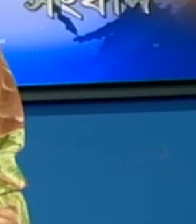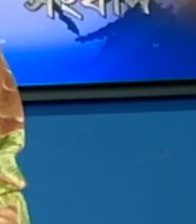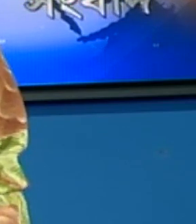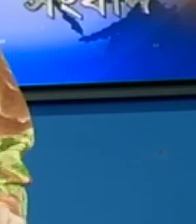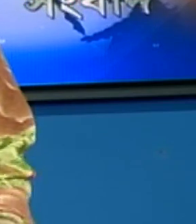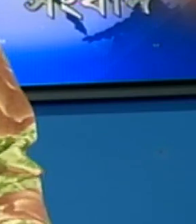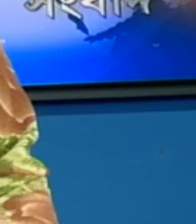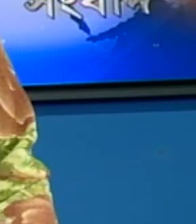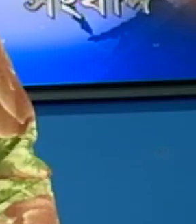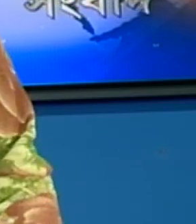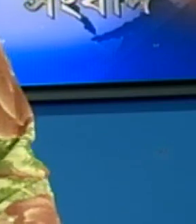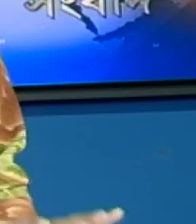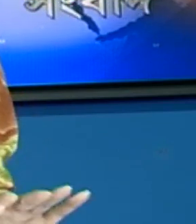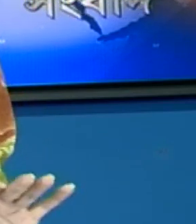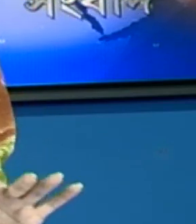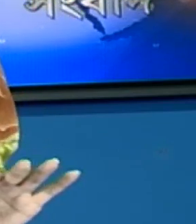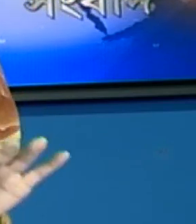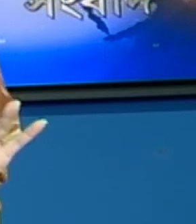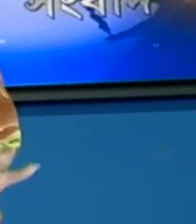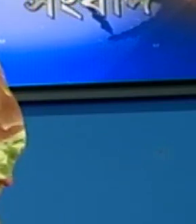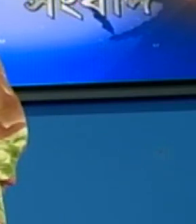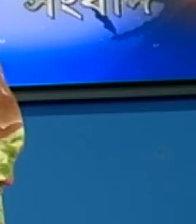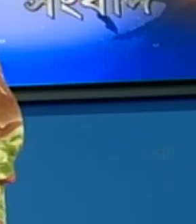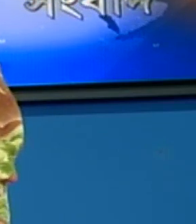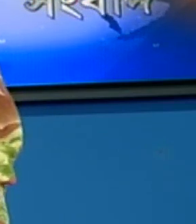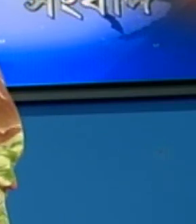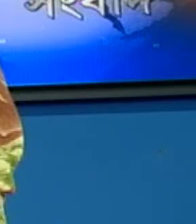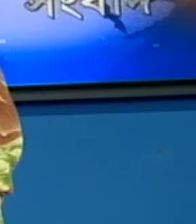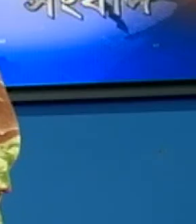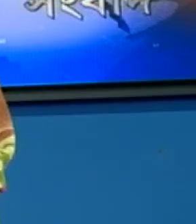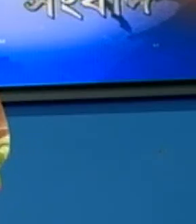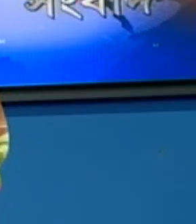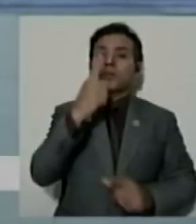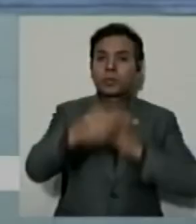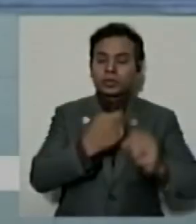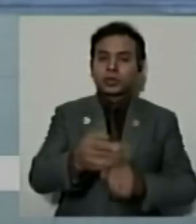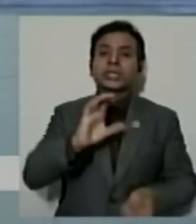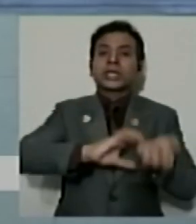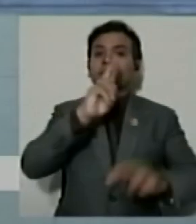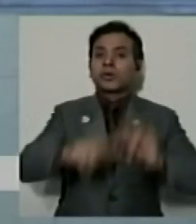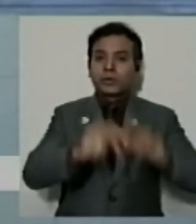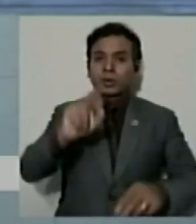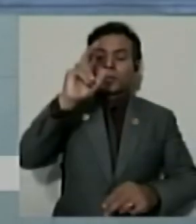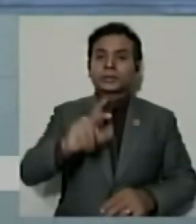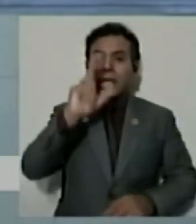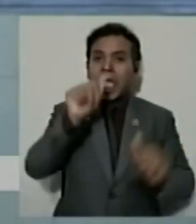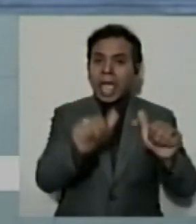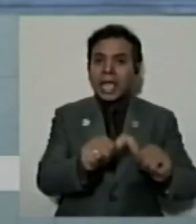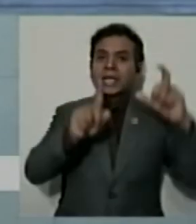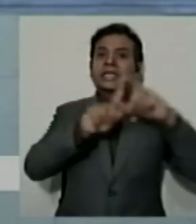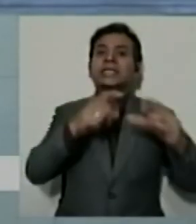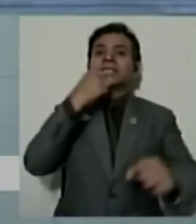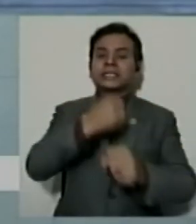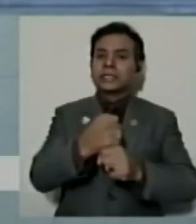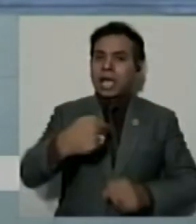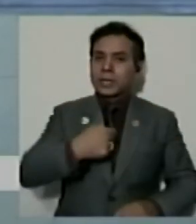দর্শক, করোনা পরিস্থিতি নিয়ে মহাখালী স্বাস্থ্য অধিদপ্তরে অনলাইন বুলেটিন চলছে, আমরা সরাসরি চলে যাচ্ছি সেখানে। বাংলাদেশের COVID-19 সংক্রান্ত